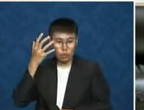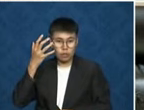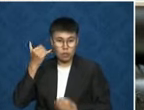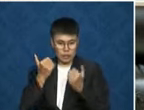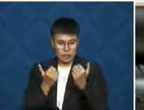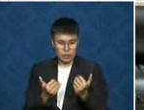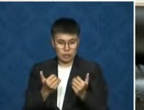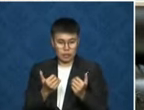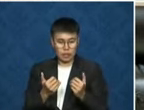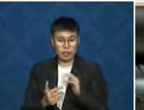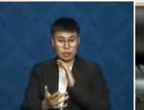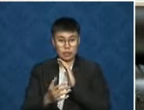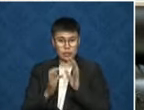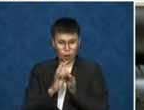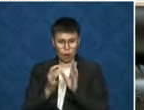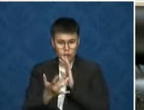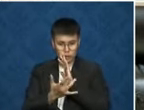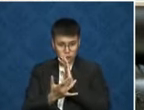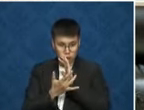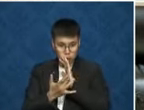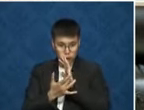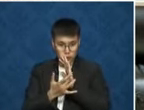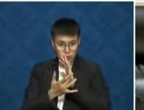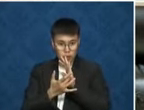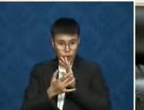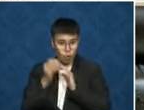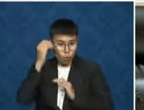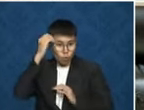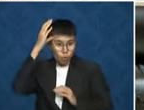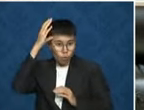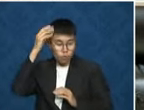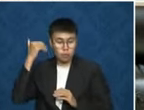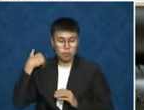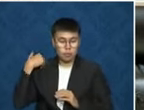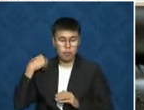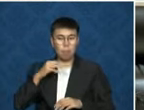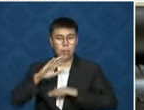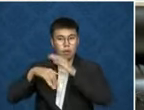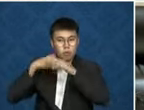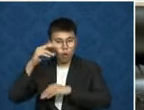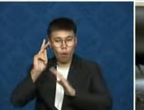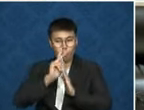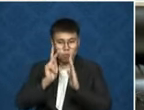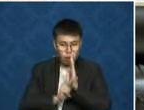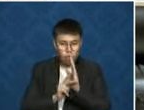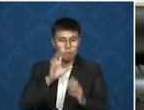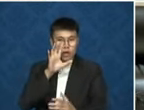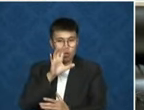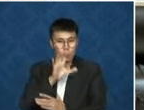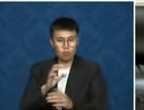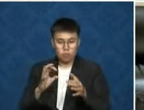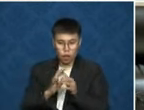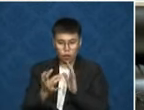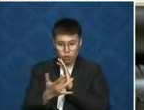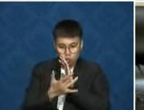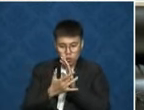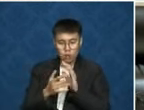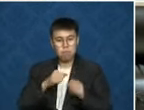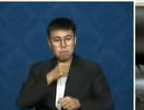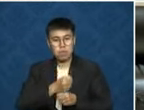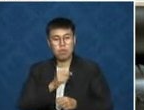วในเทคโนโลยีปัญญาประดิษฐ์และในหลายๆประเทศพัฒนากฎหมายและข้อบังคับเกี่ยวกับปัญญาประดิษฐ์ตั้งแต่